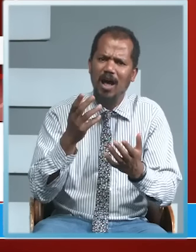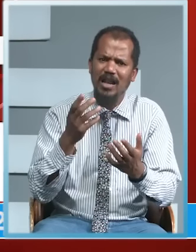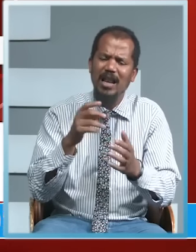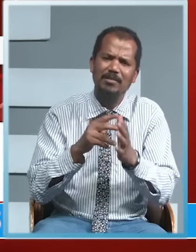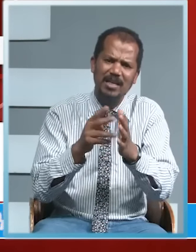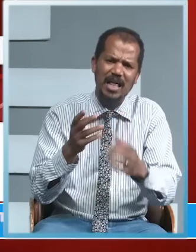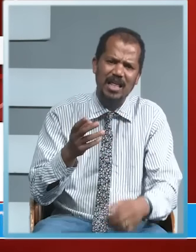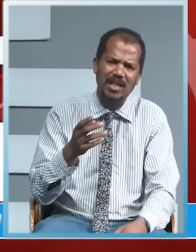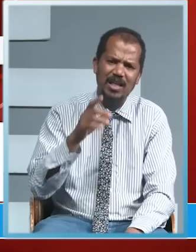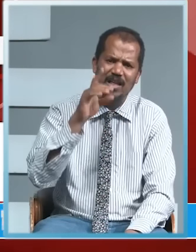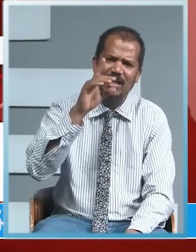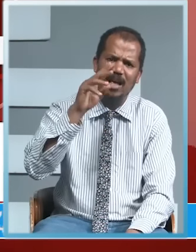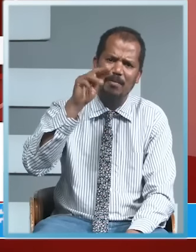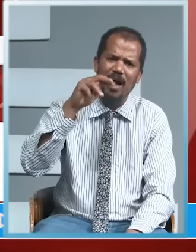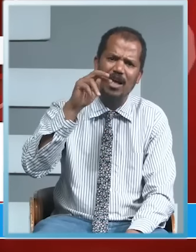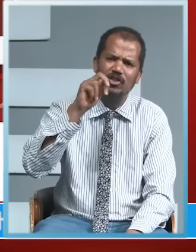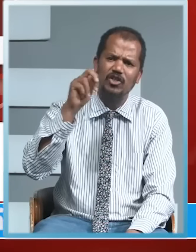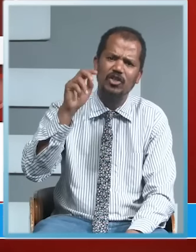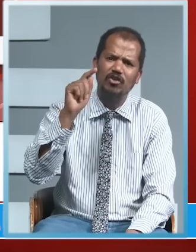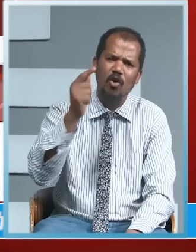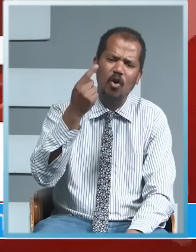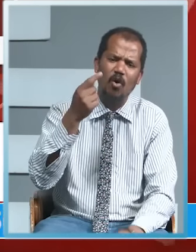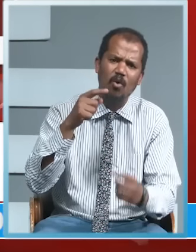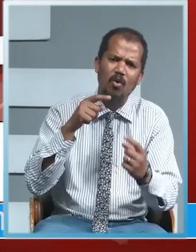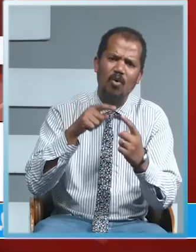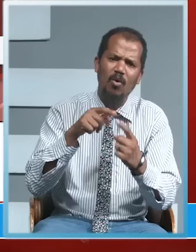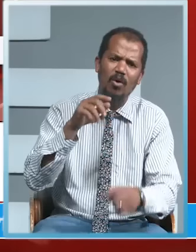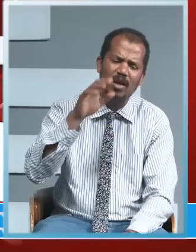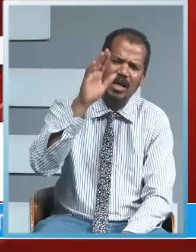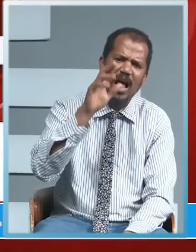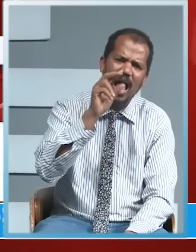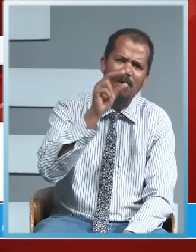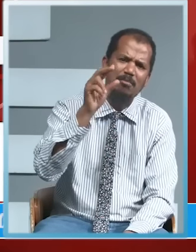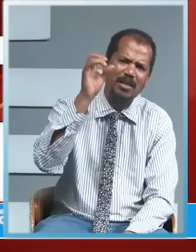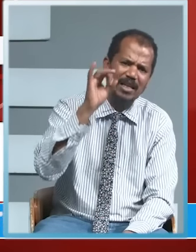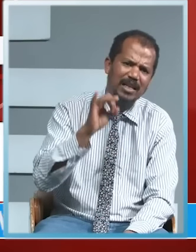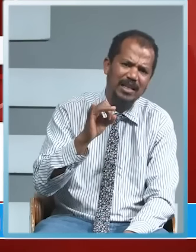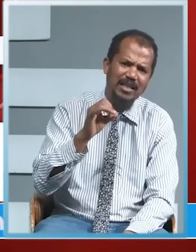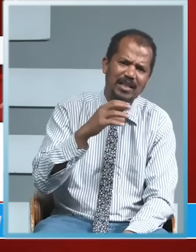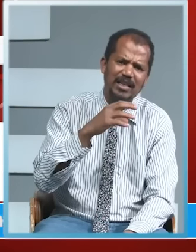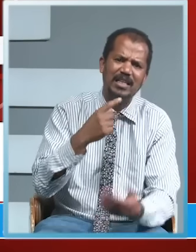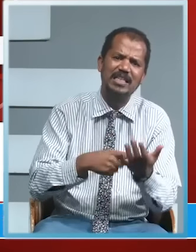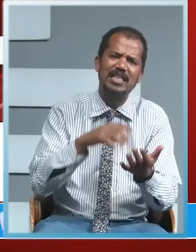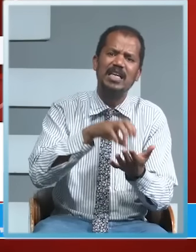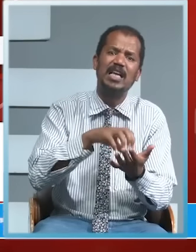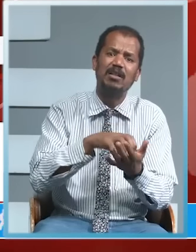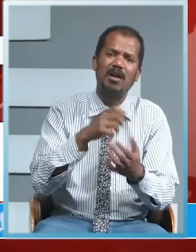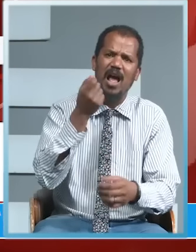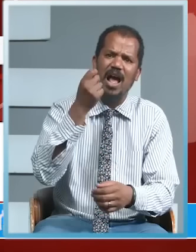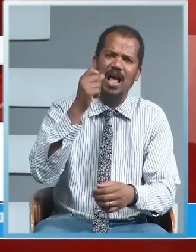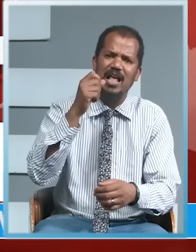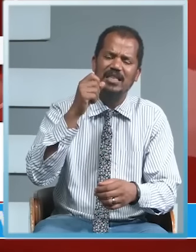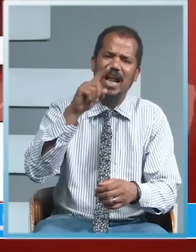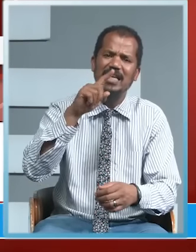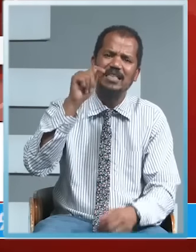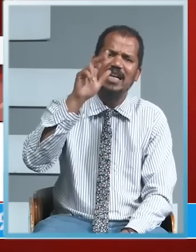ለምሳሌ ከማሺ ዞን ወደ 10 እና ከከተማ ጭምር ወደ 11